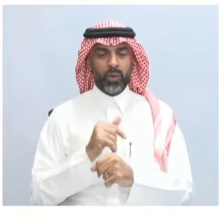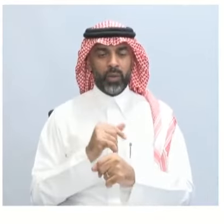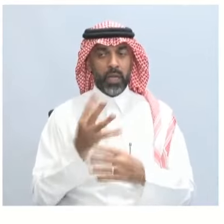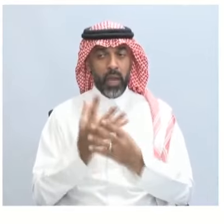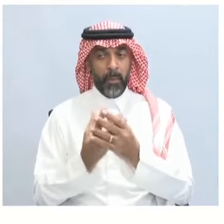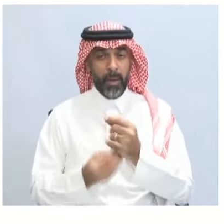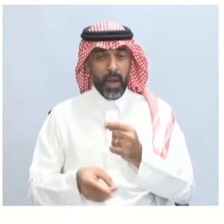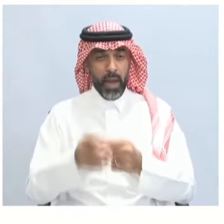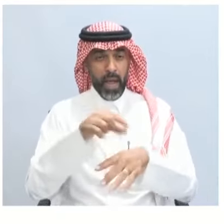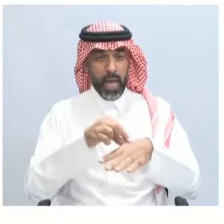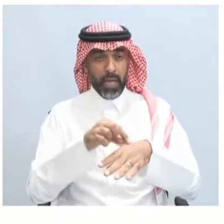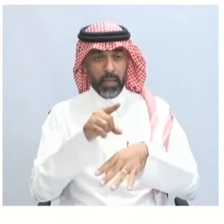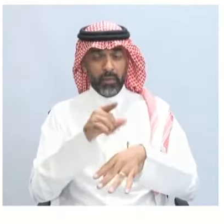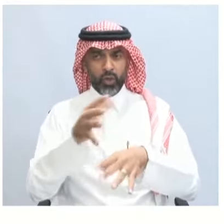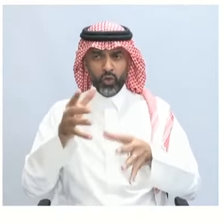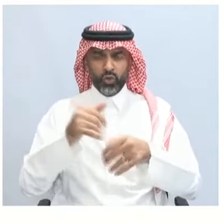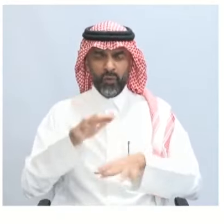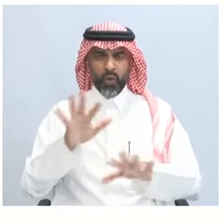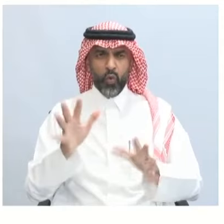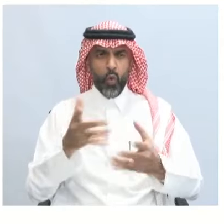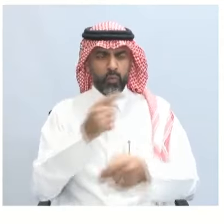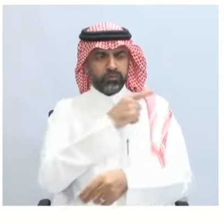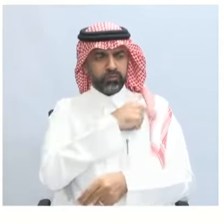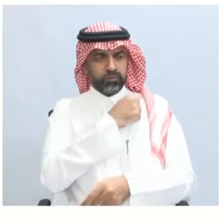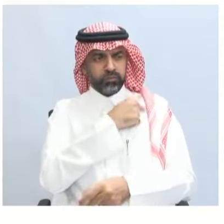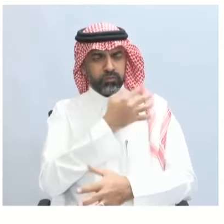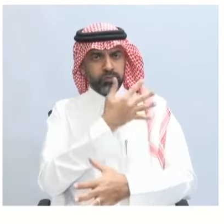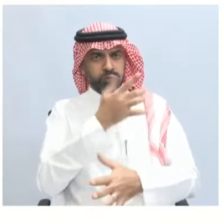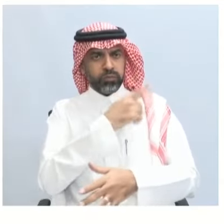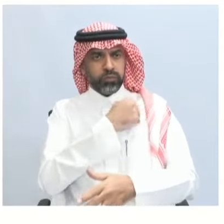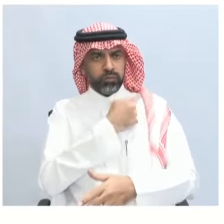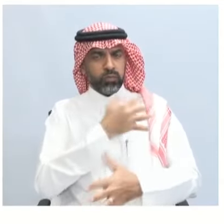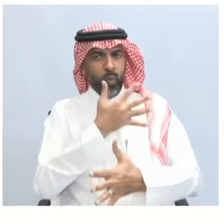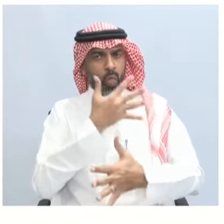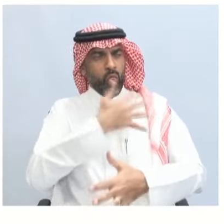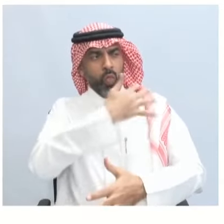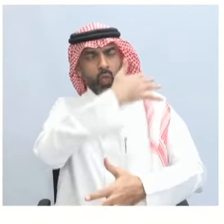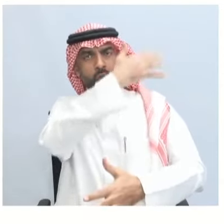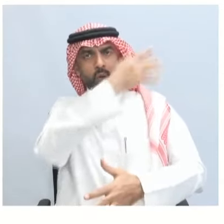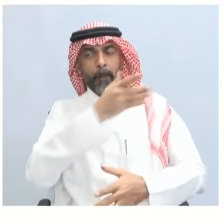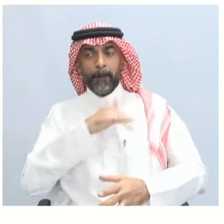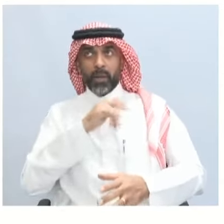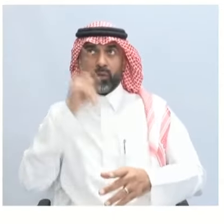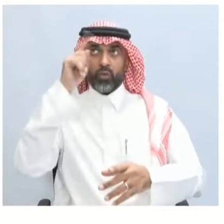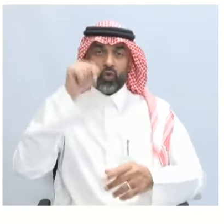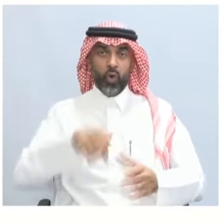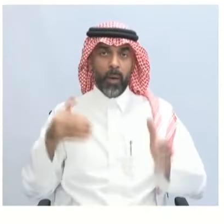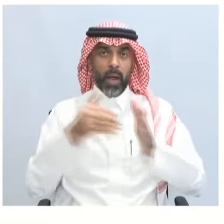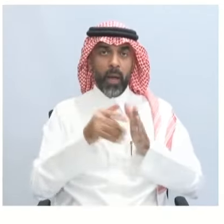لو اتيتني بقراب الارض خطايا ثم لقيتني لا تشرك بي شيئا لاتيتك بقرابها